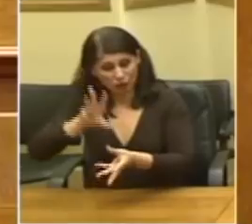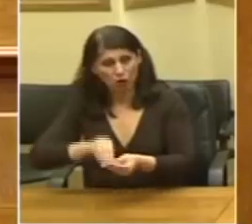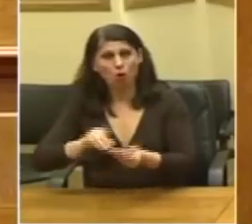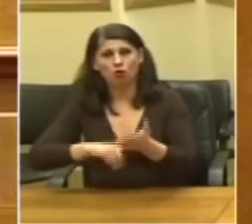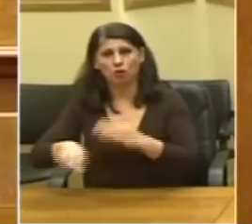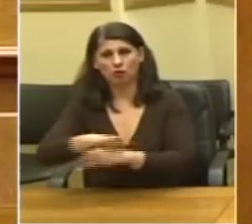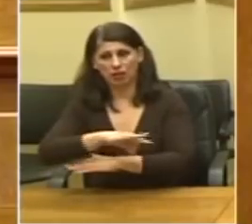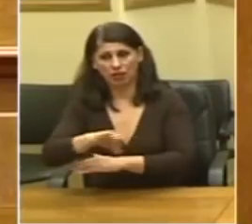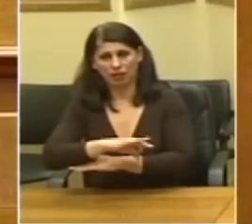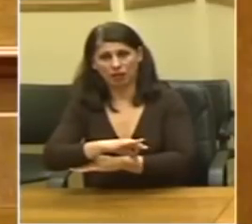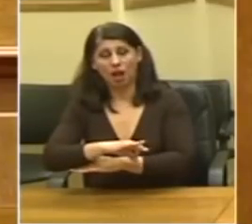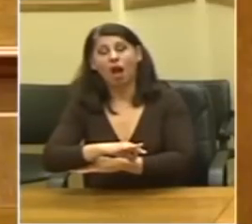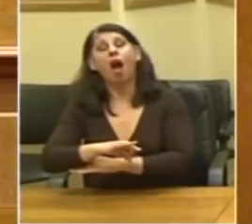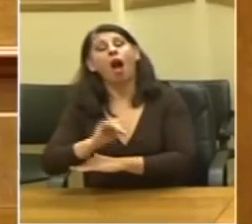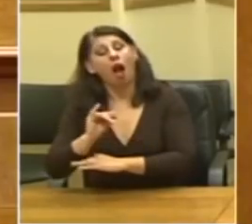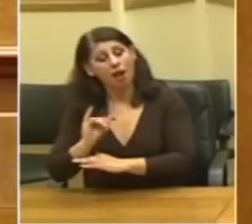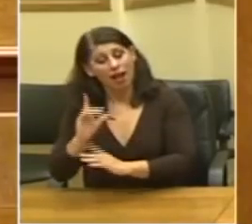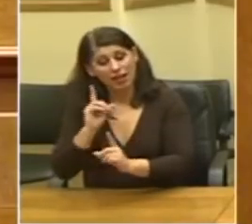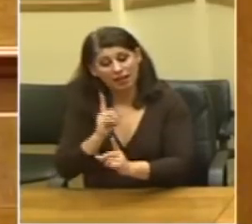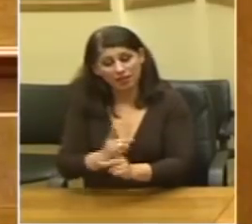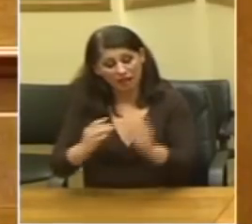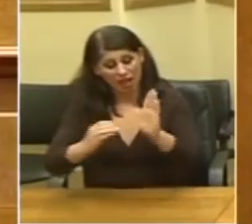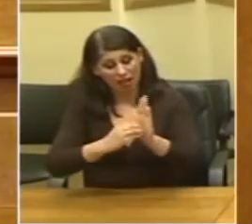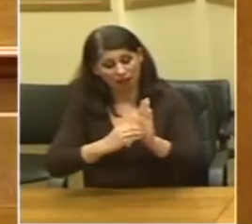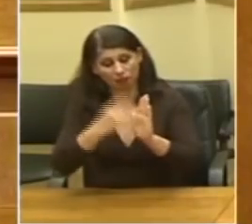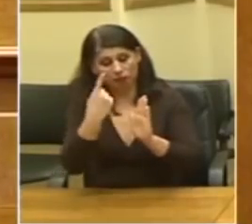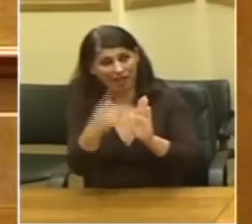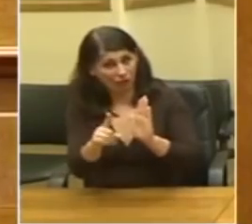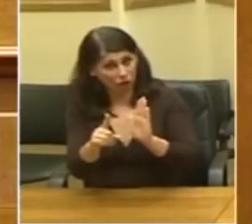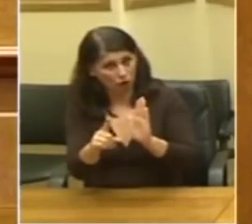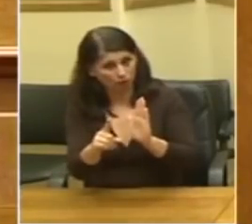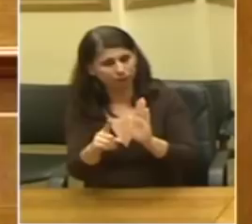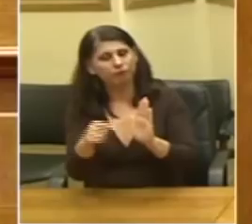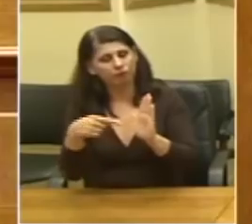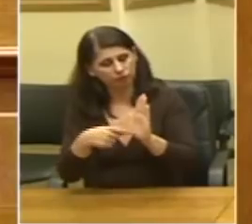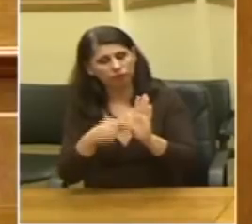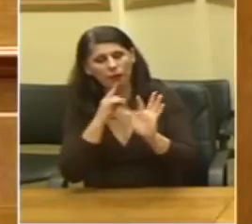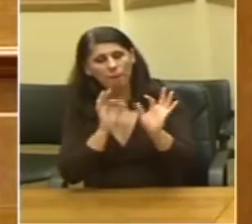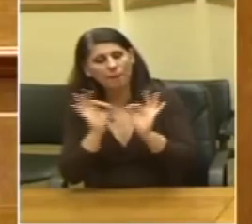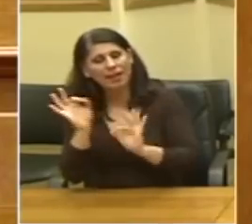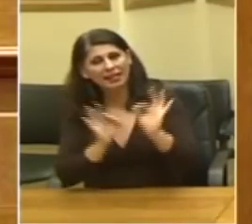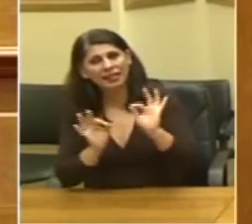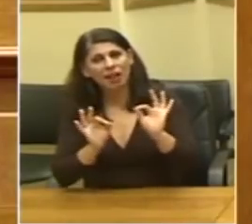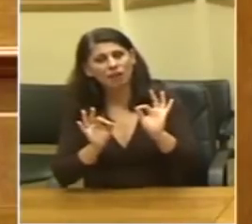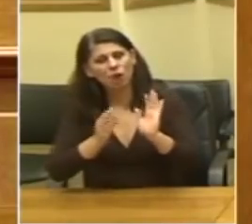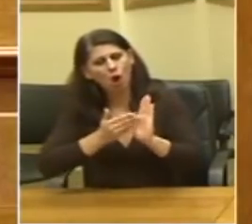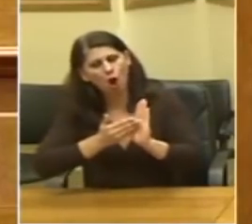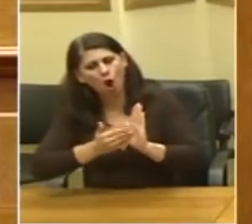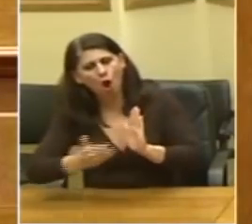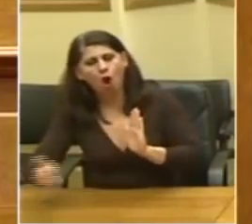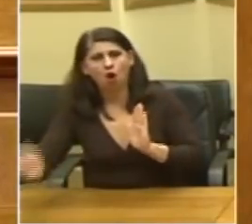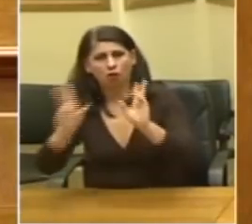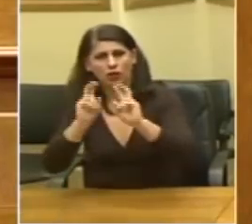του νομοσχεδίου, αλλά και ειδικά για το άρθρο 100, το οποίο περιγράφει όλο τον